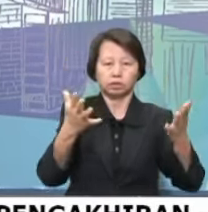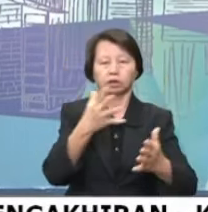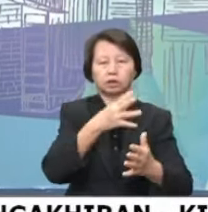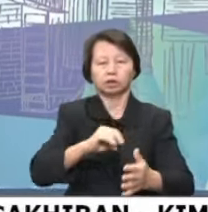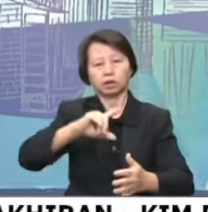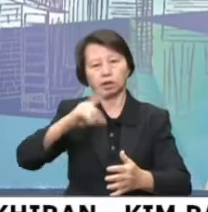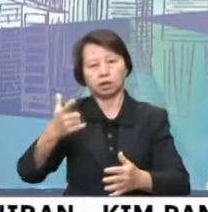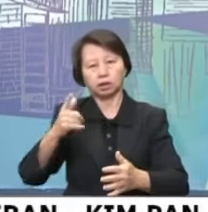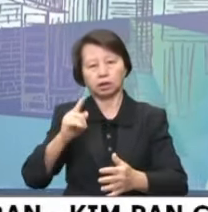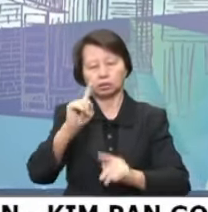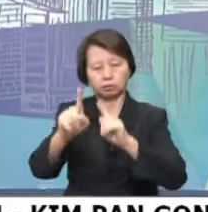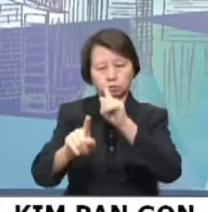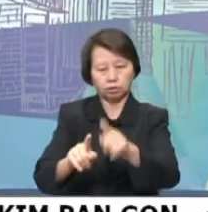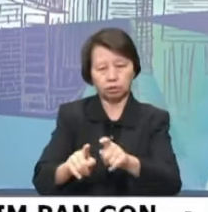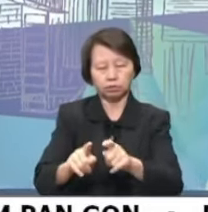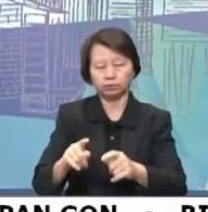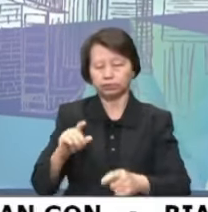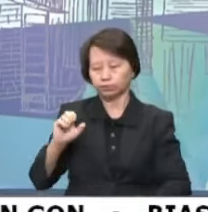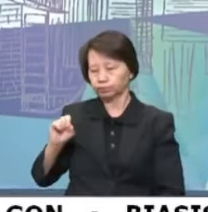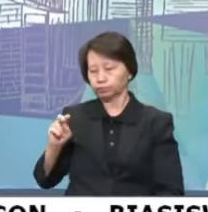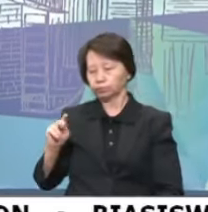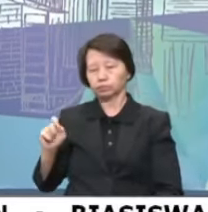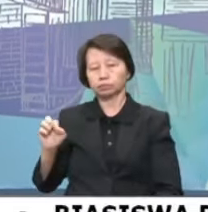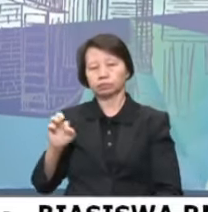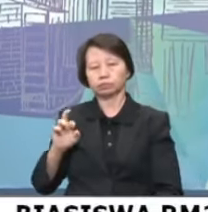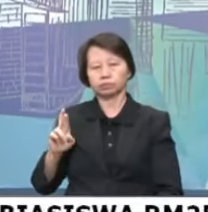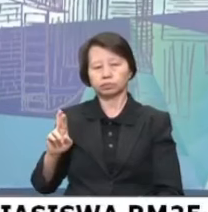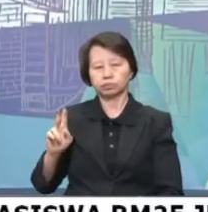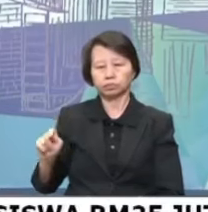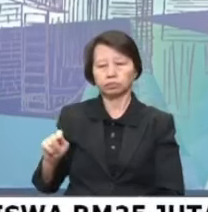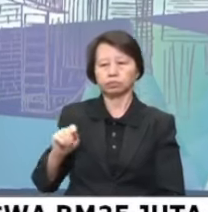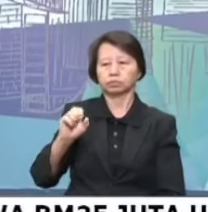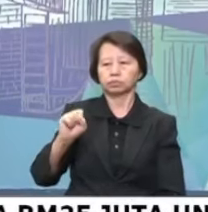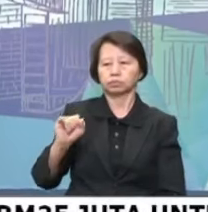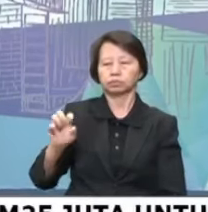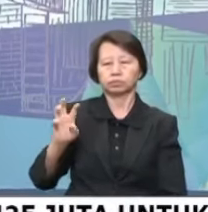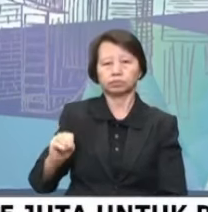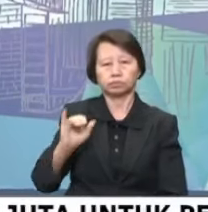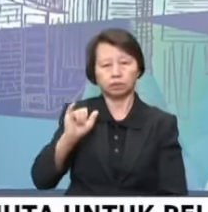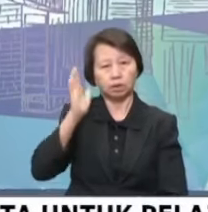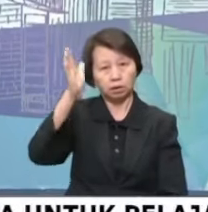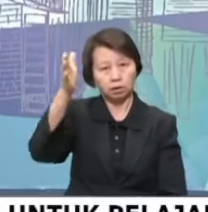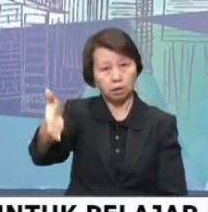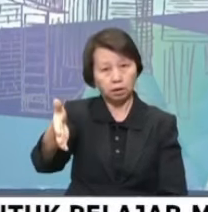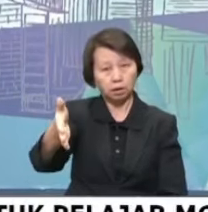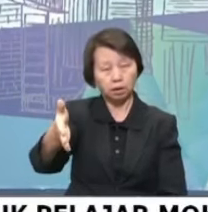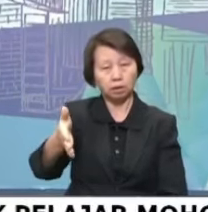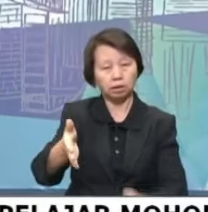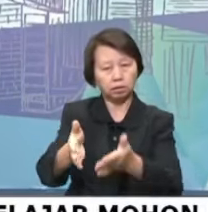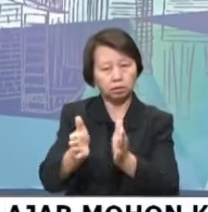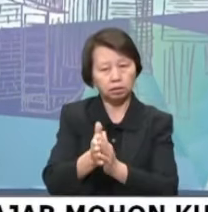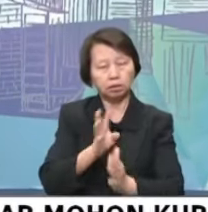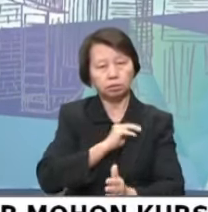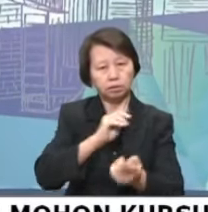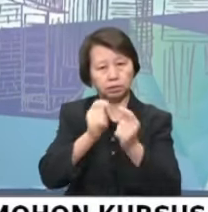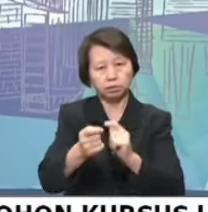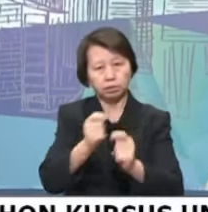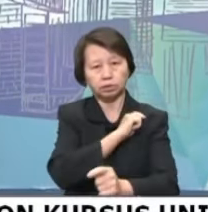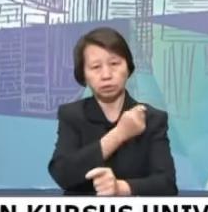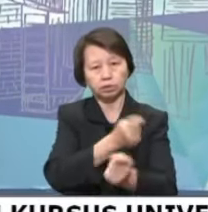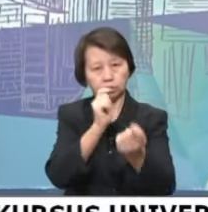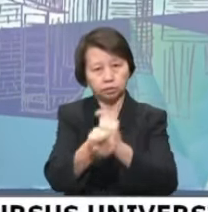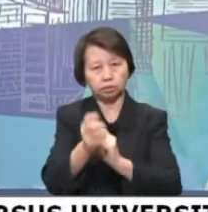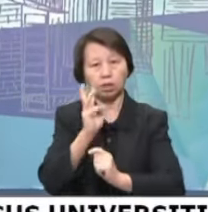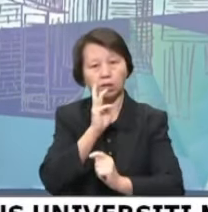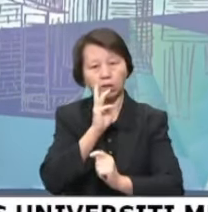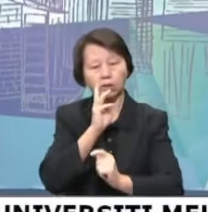juga soalan yang akan diajukan oleh Senator Datuk Haji Hussein bin Awang yang meminta Menteri Peralihan Tenaga dan Transformasi